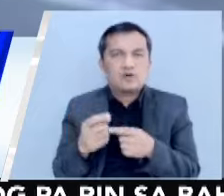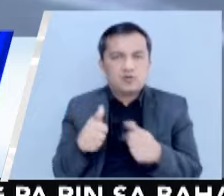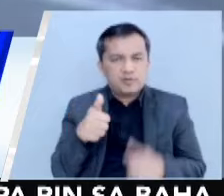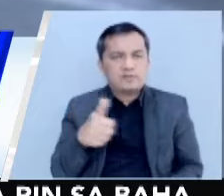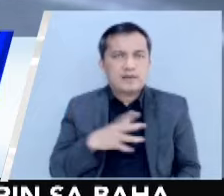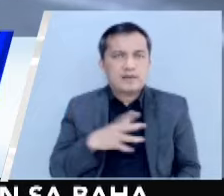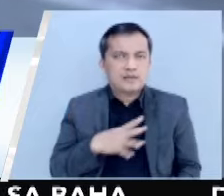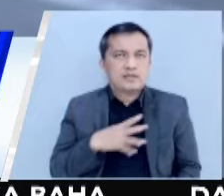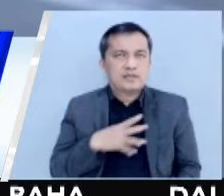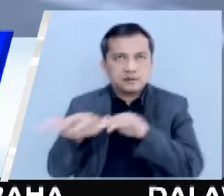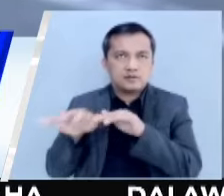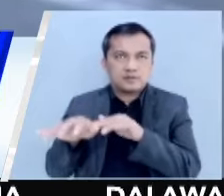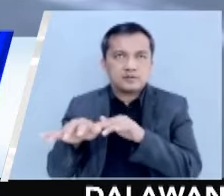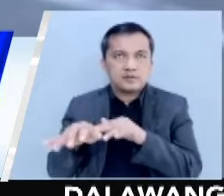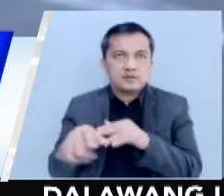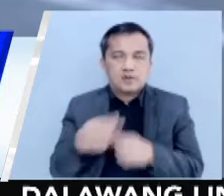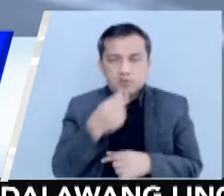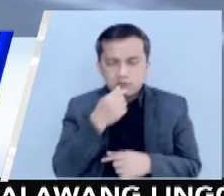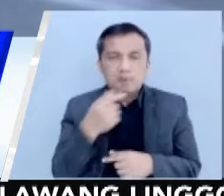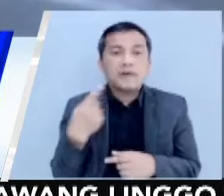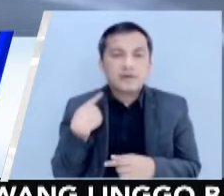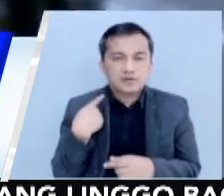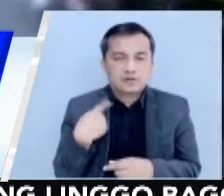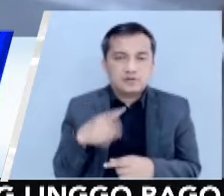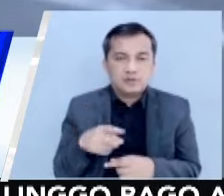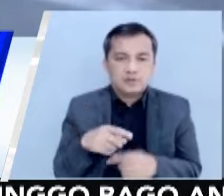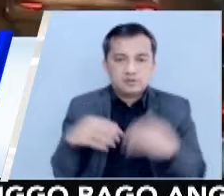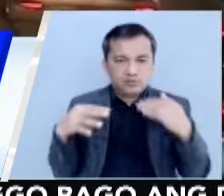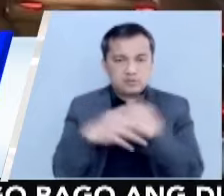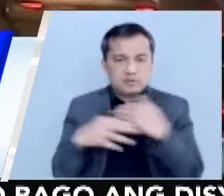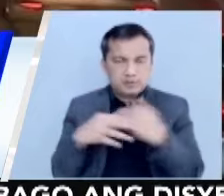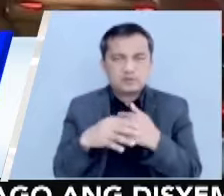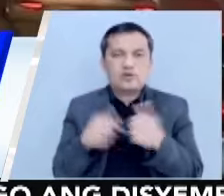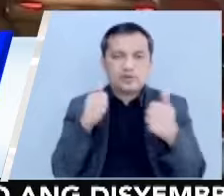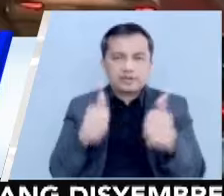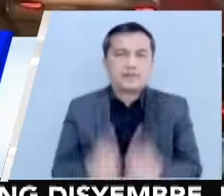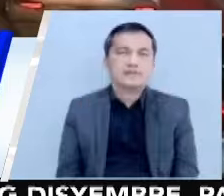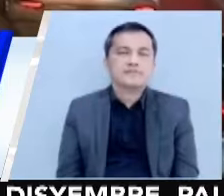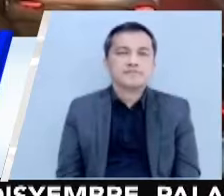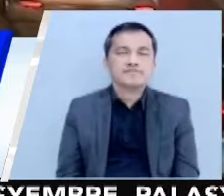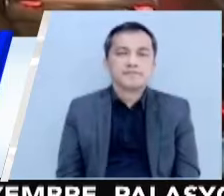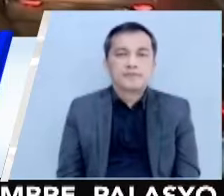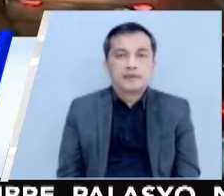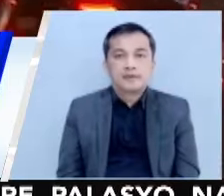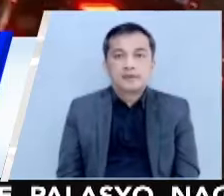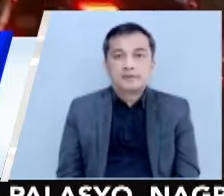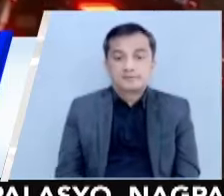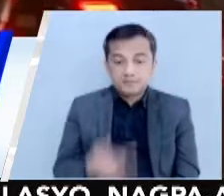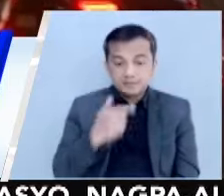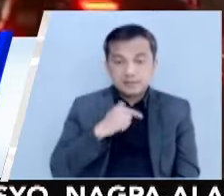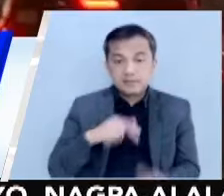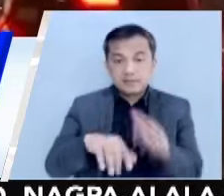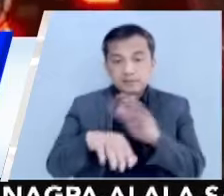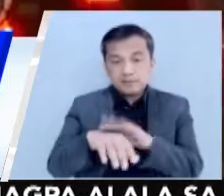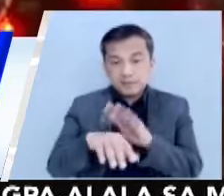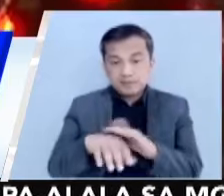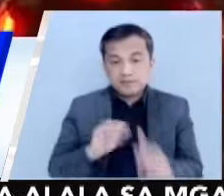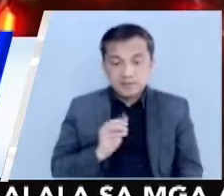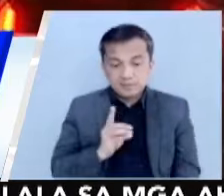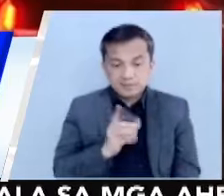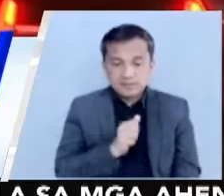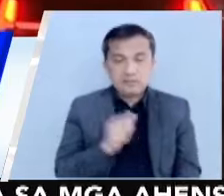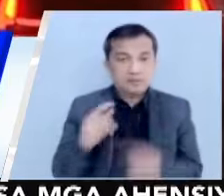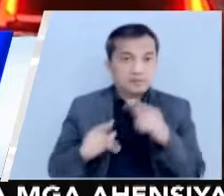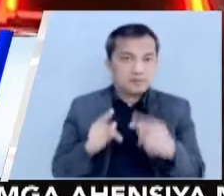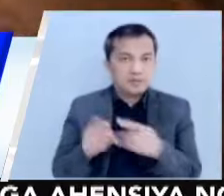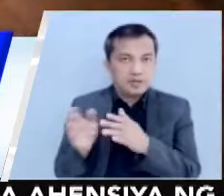ating mga enforcers, and the traffic is ano naman, moving naman po siya. Paalala ng MMDA sa publiko, planuhing maigi ang mga